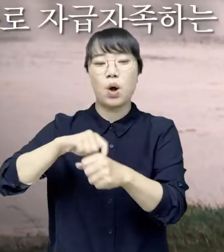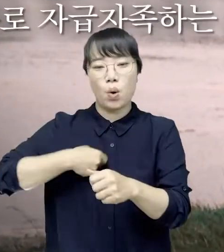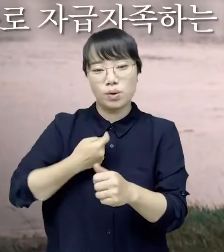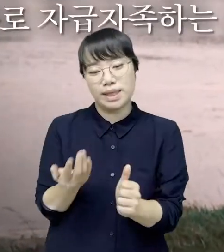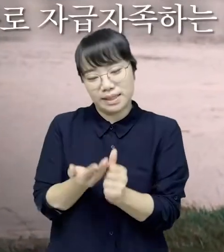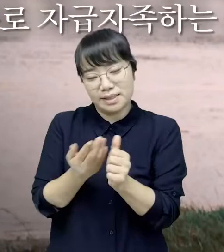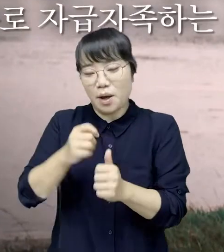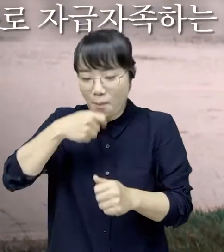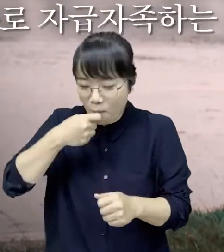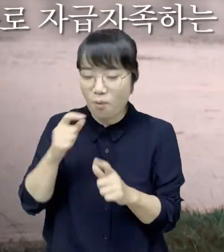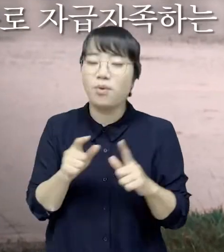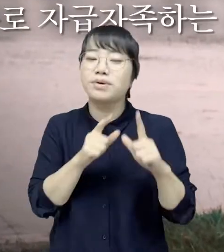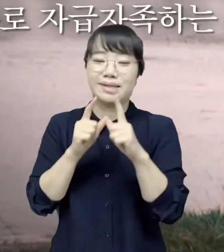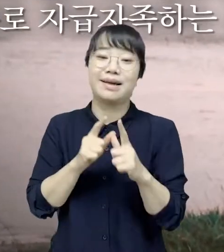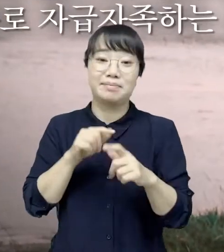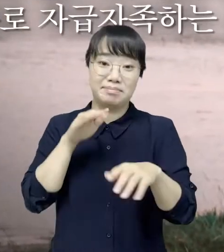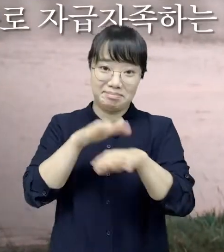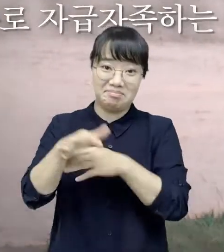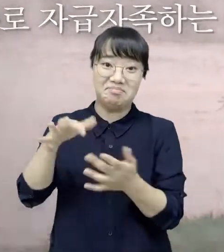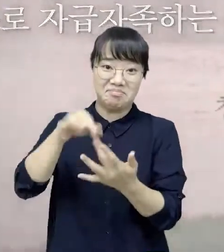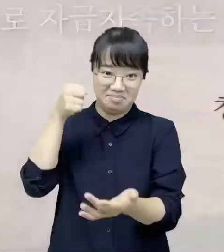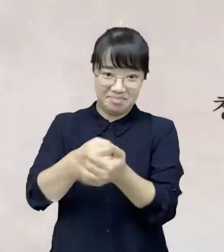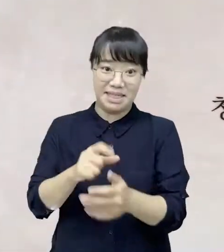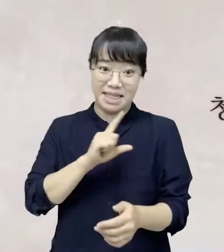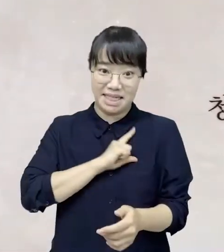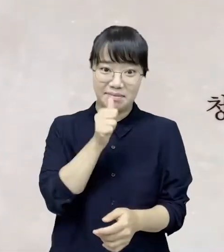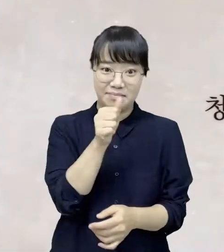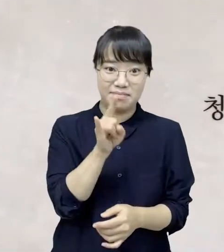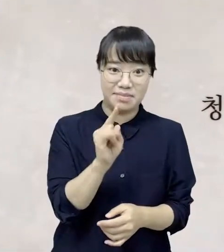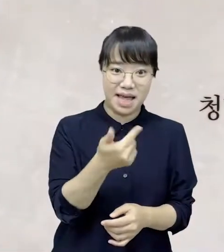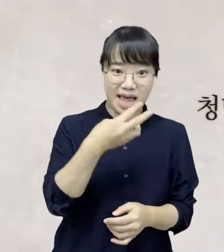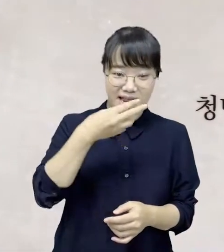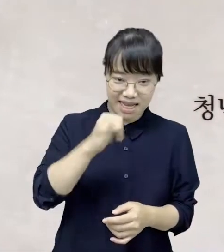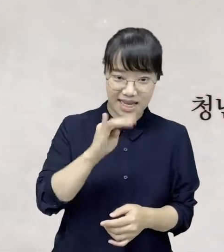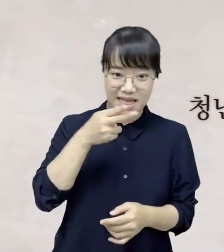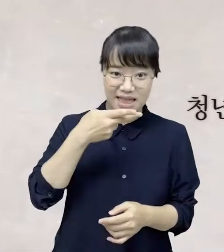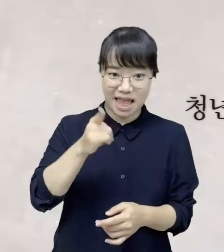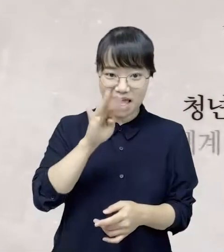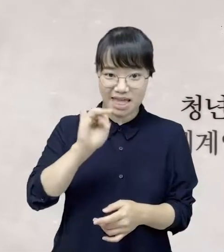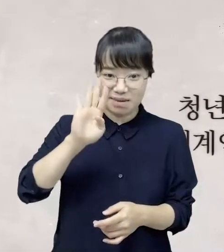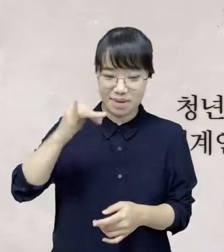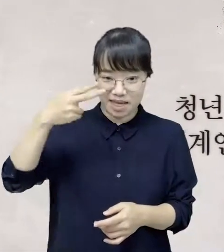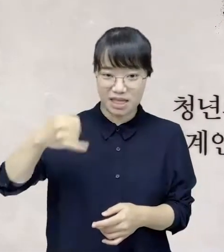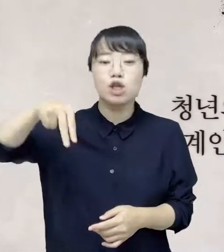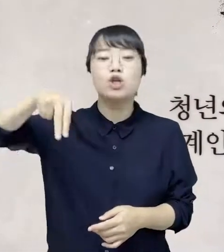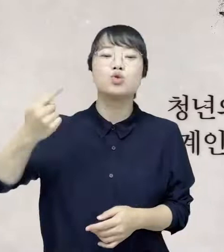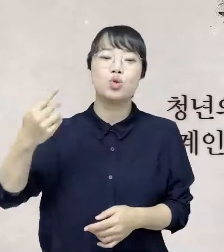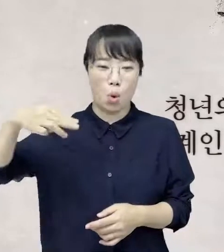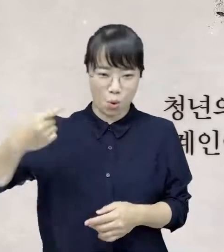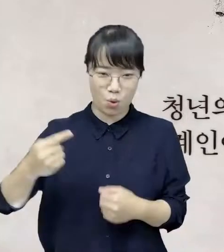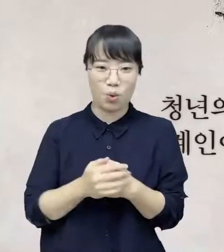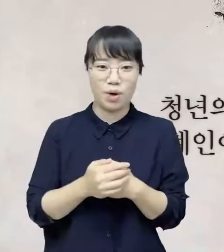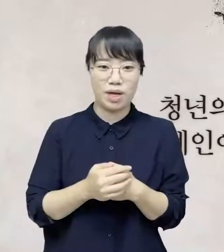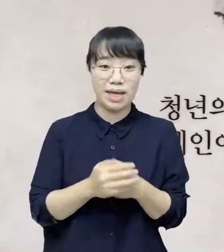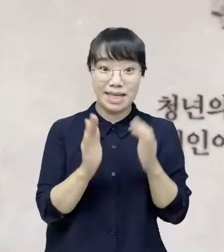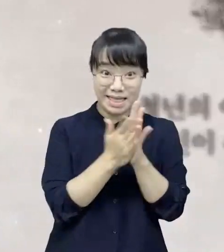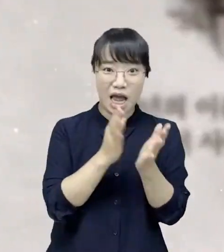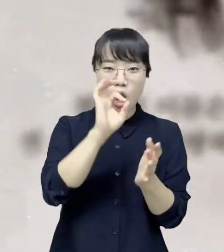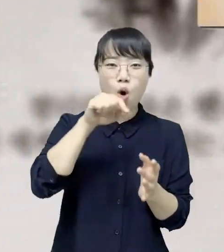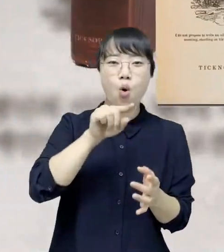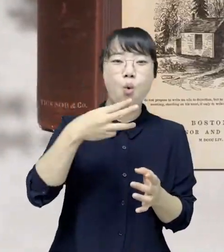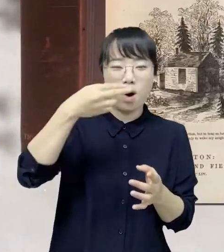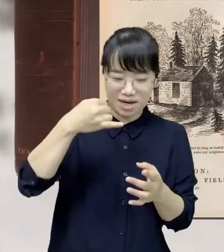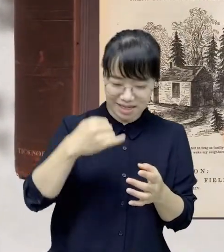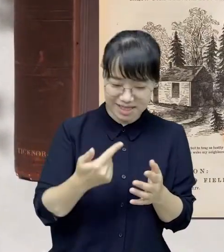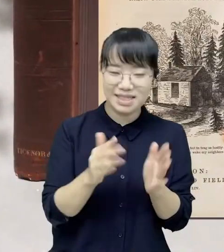홀로 자급자족하는 삶을 살기로 했다. 청년의 이름은 헨리 데이비드 소로. 전 세계인이 사랑하는 고전 월든의